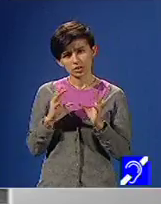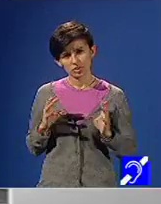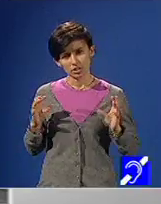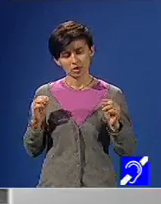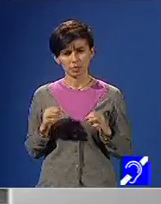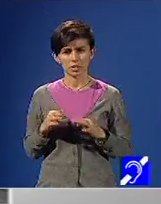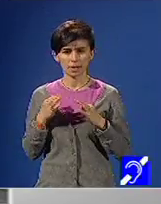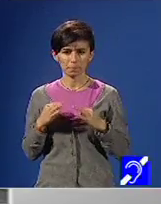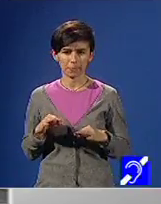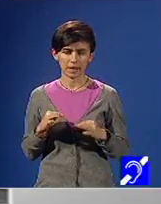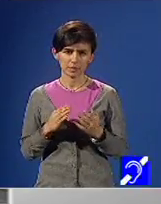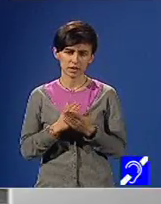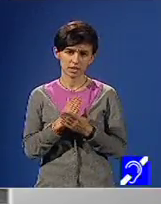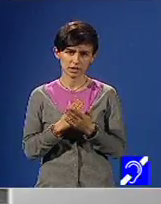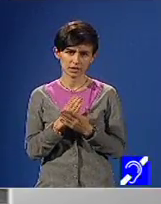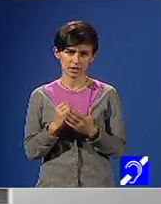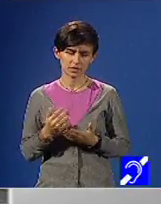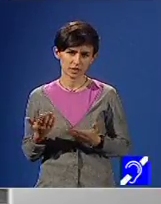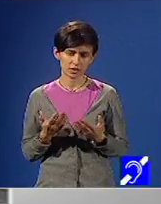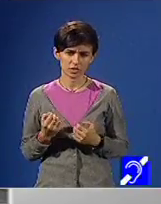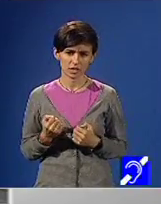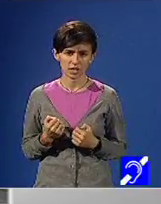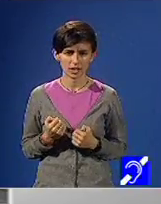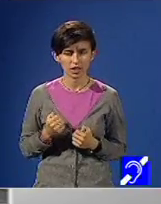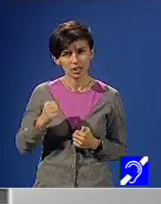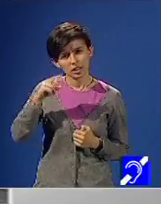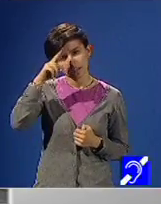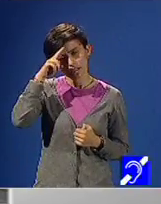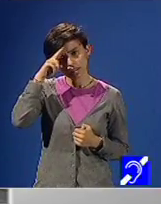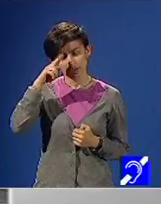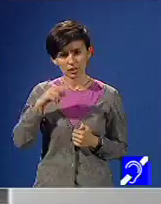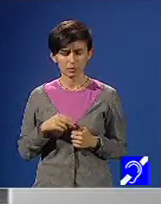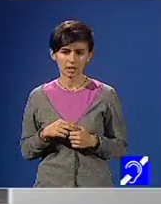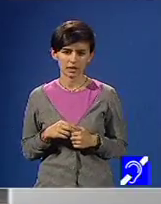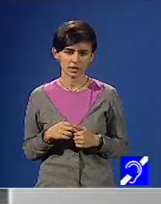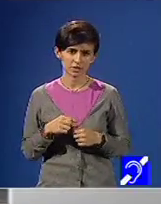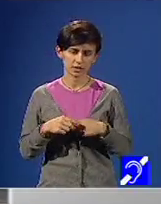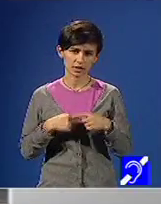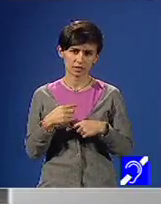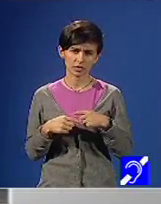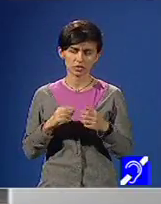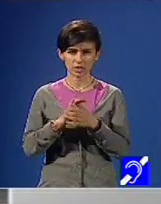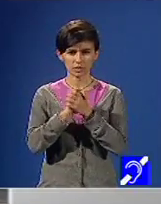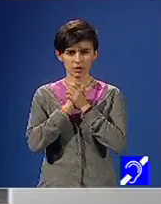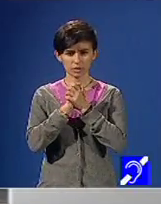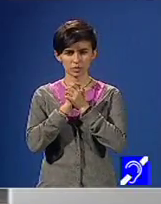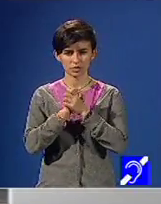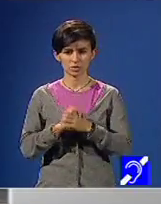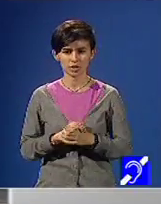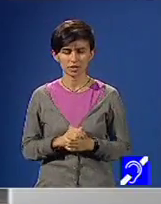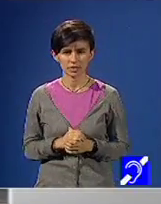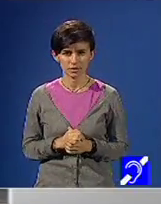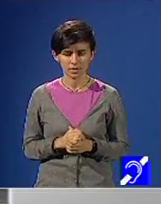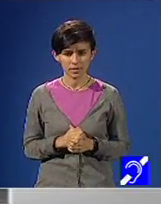de servicii care în Germania la acea vreme se derulau cu succes și